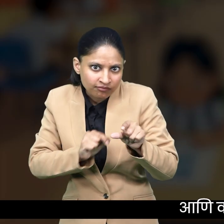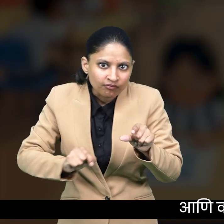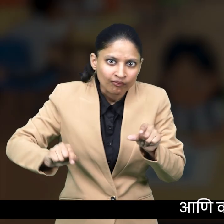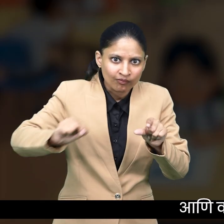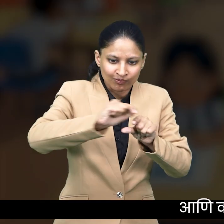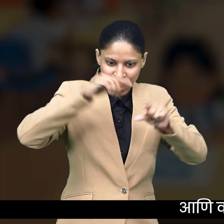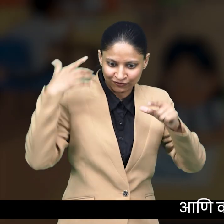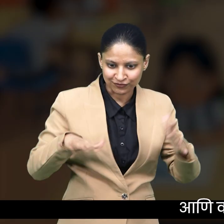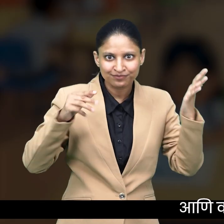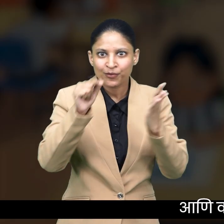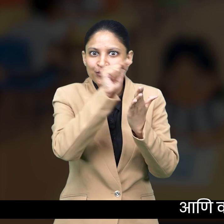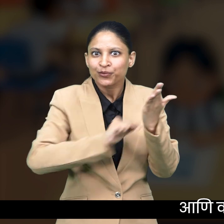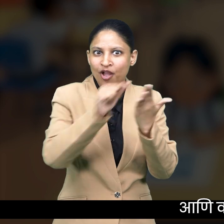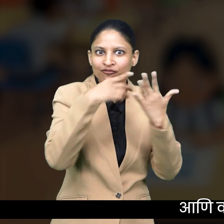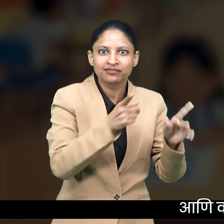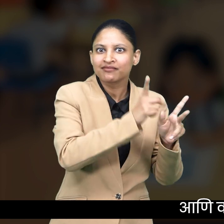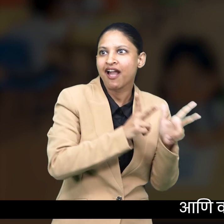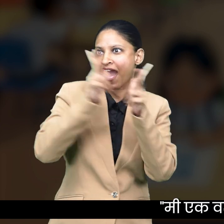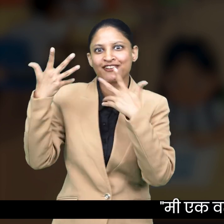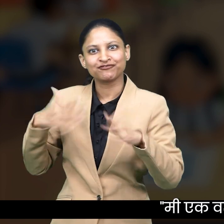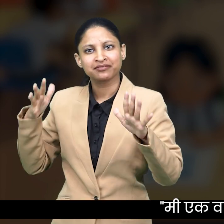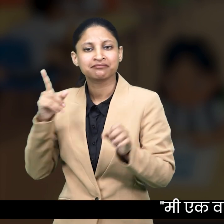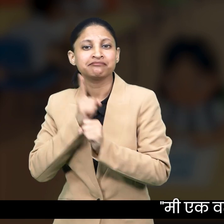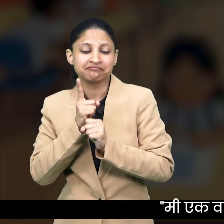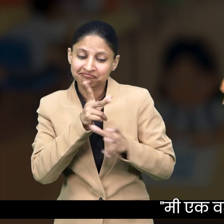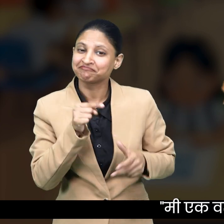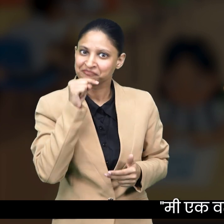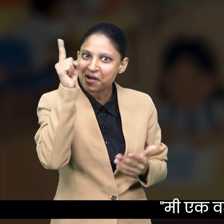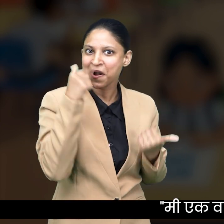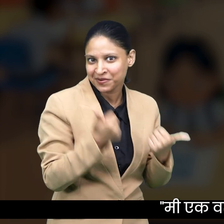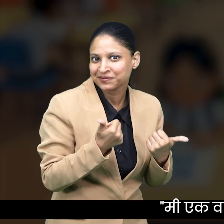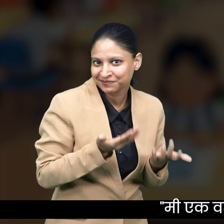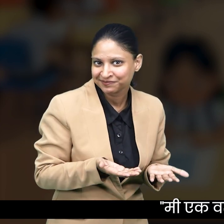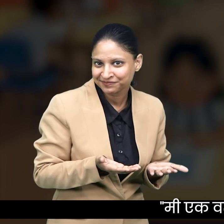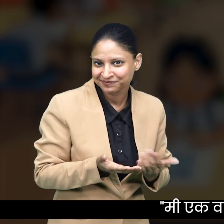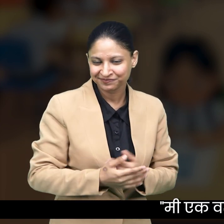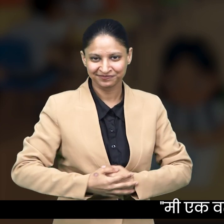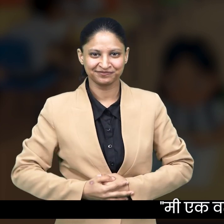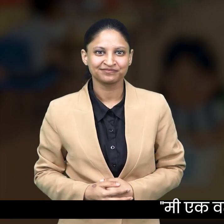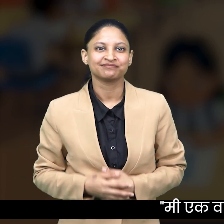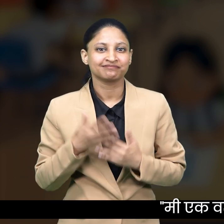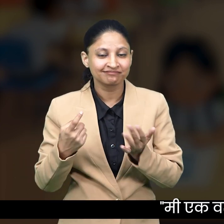आणि काळजीपूर्वक त्याभोवती फिरवली. मी एक वर्तुळ केले, ती अभिमानाने म्हणाली.